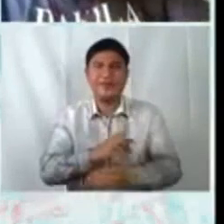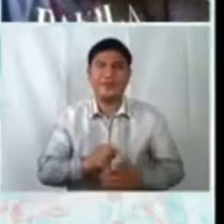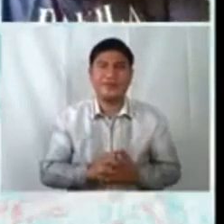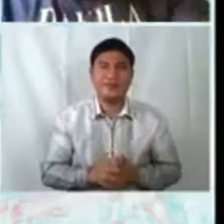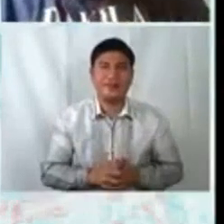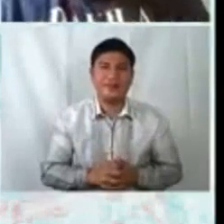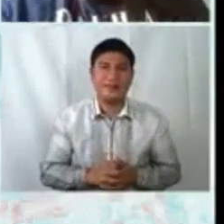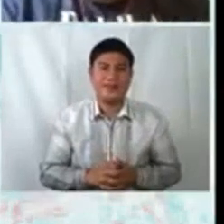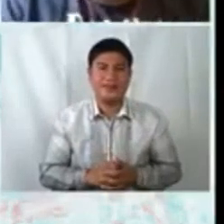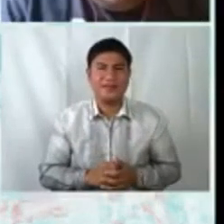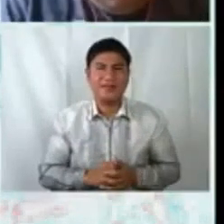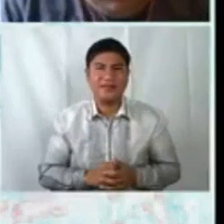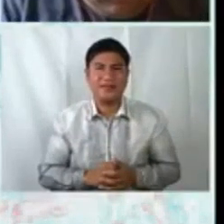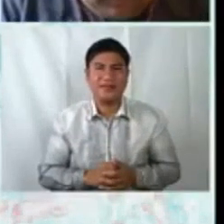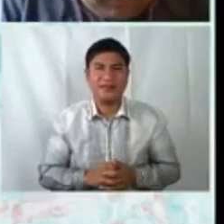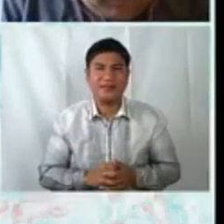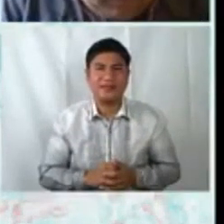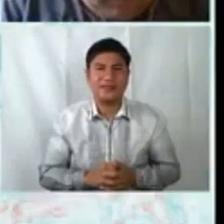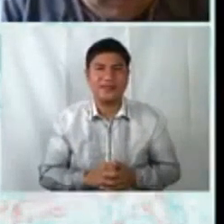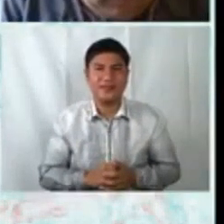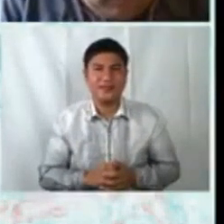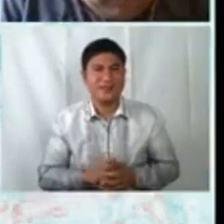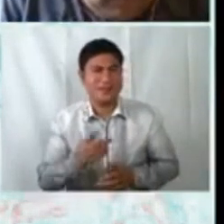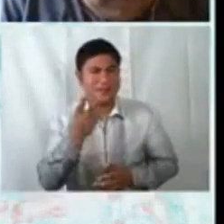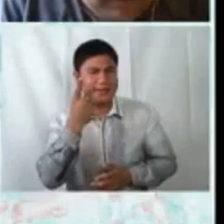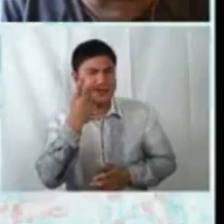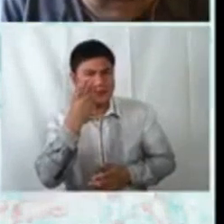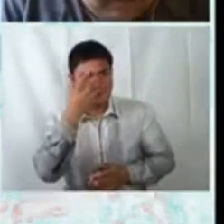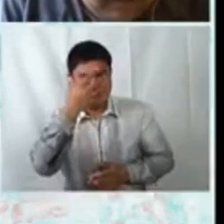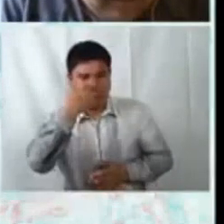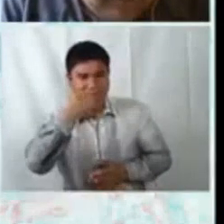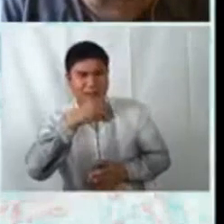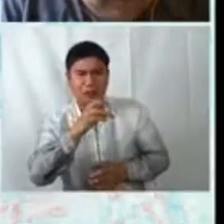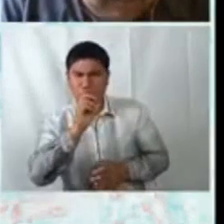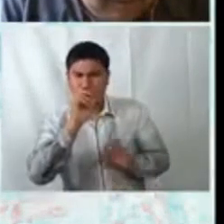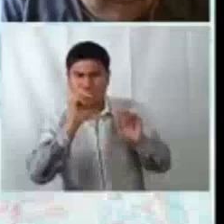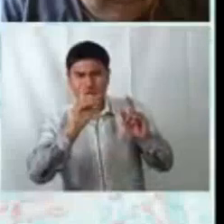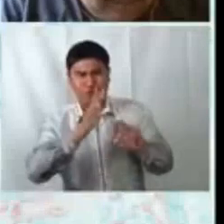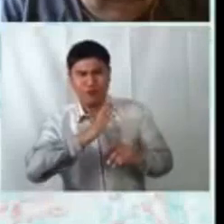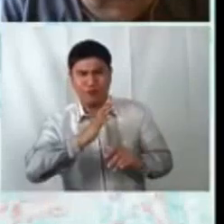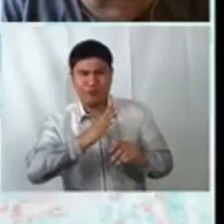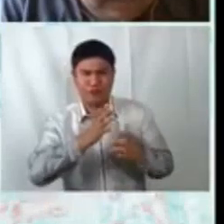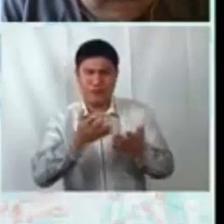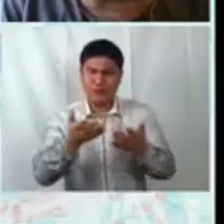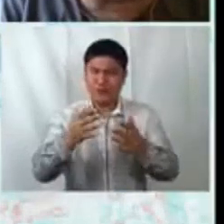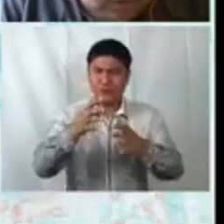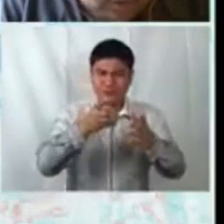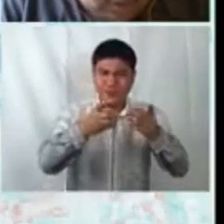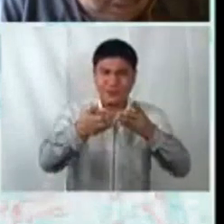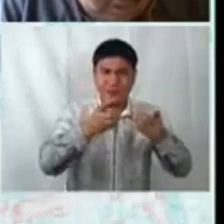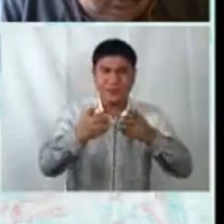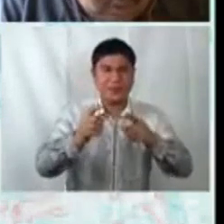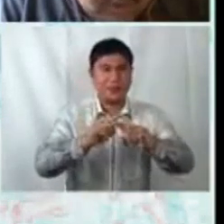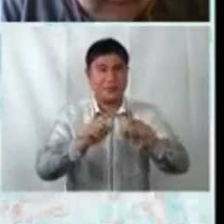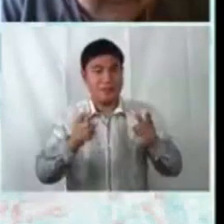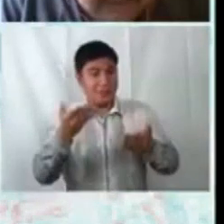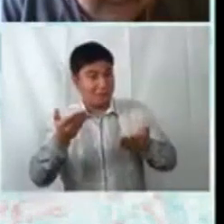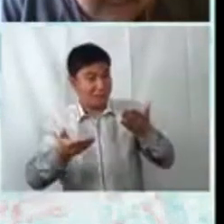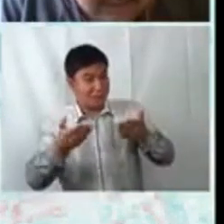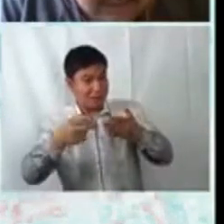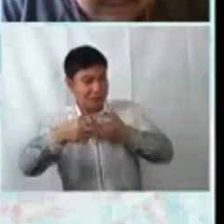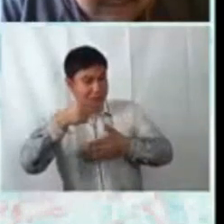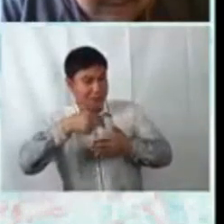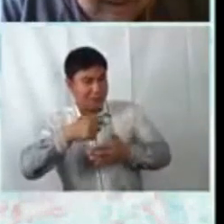ano? Ang ganda nung description ng Turnbull White eh. Pero hindi mo alam kung nagsasabi siya ng totoo.